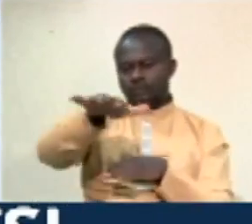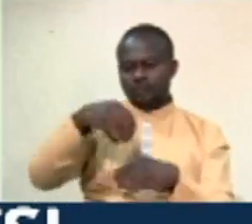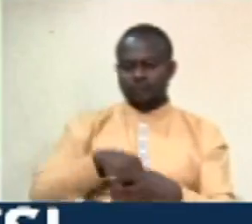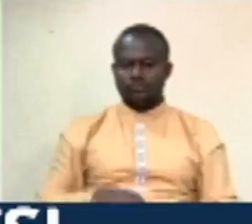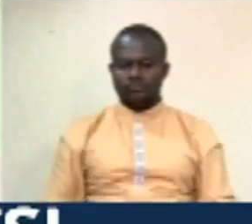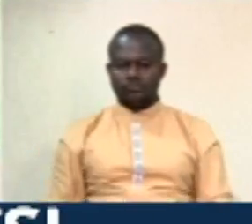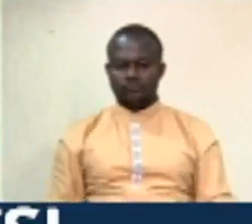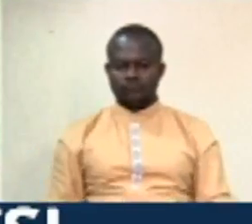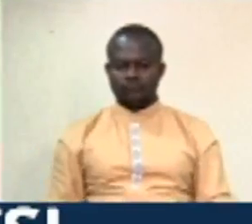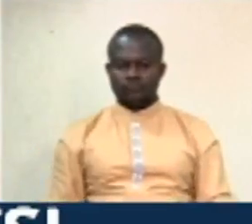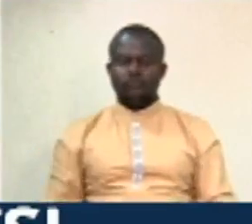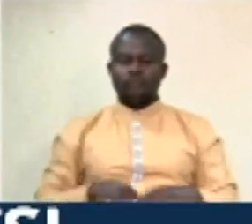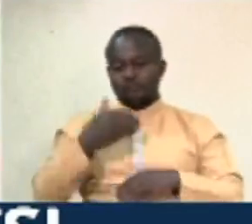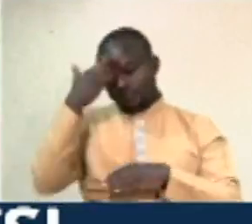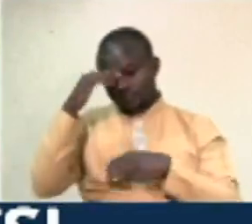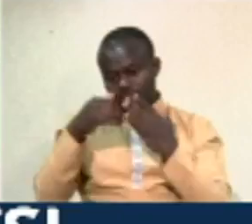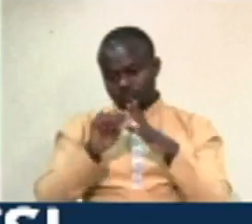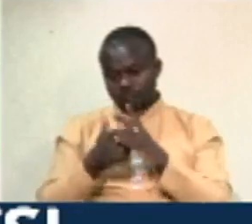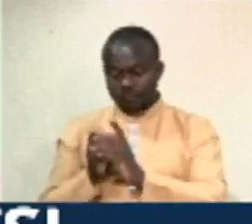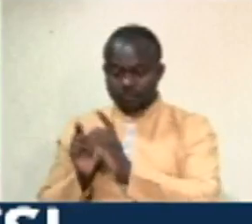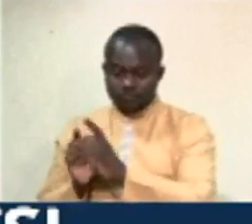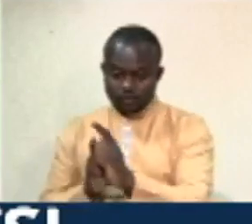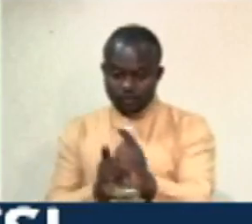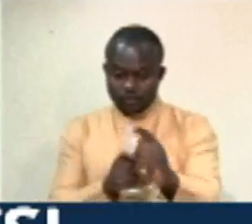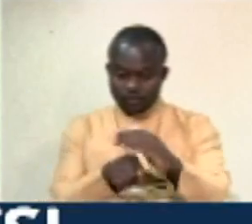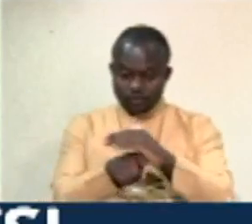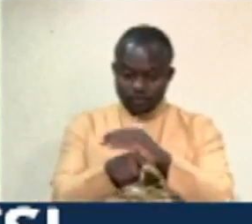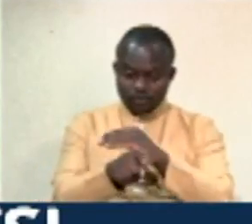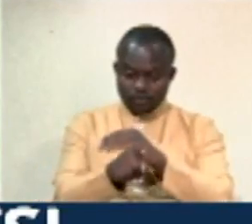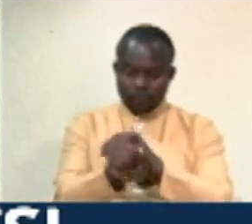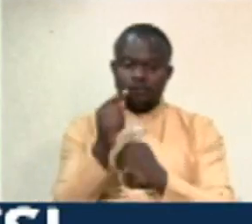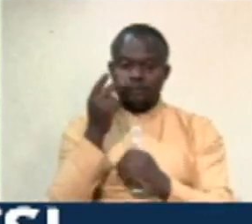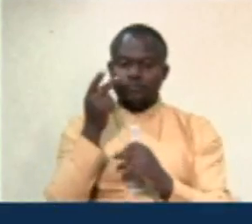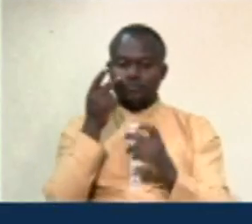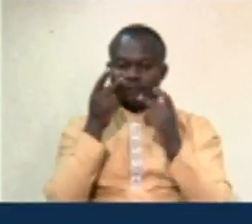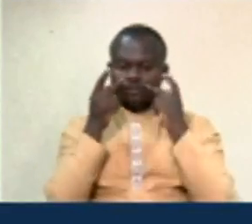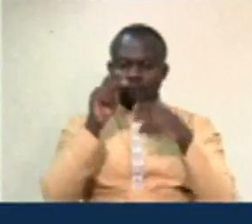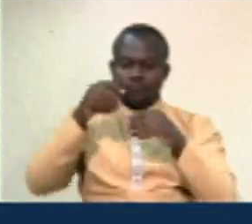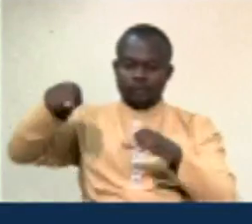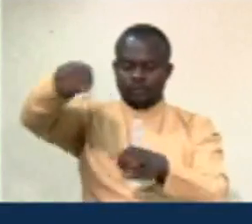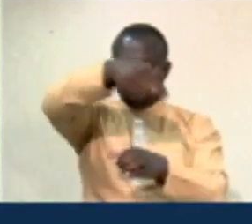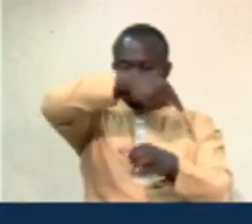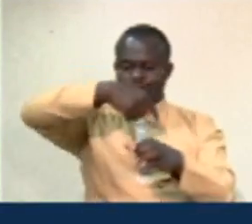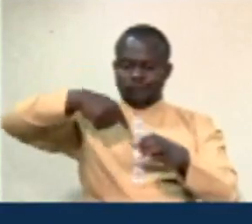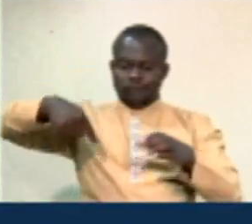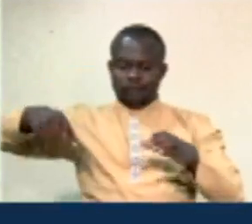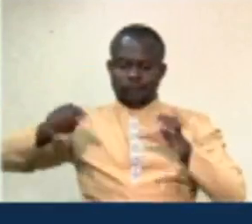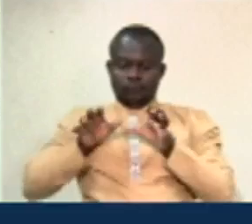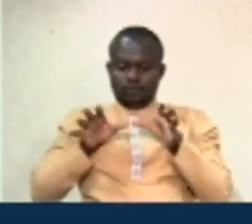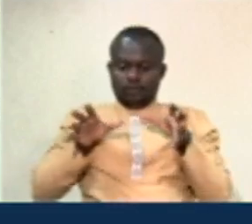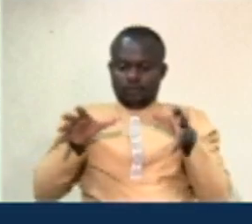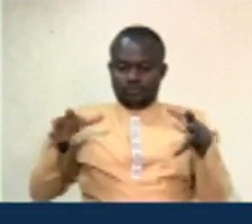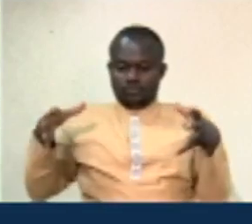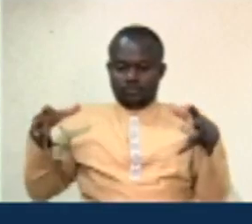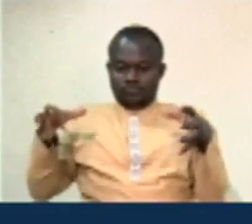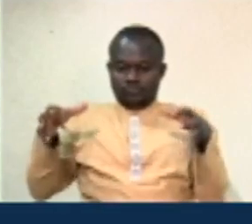kiliziya. Batangira kurasa noneho binjira, urabona abantu bazungurutse ikigo cyose cya